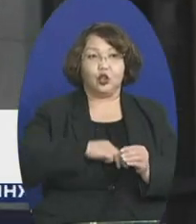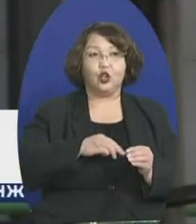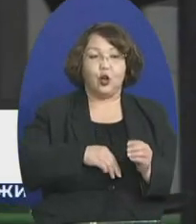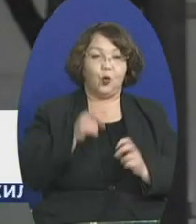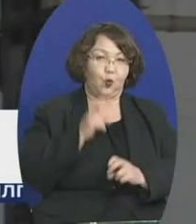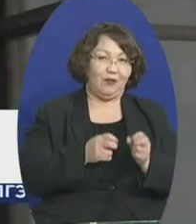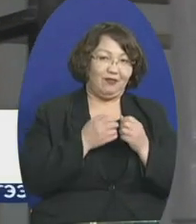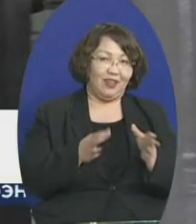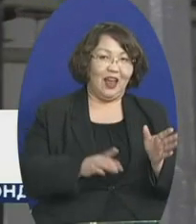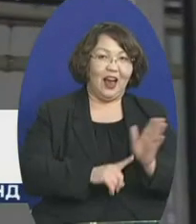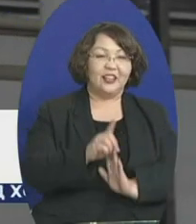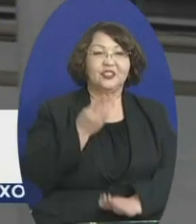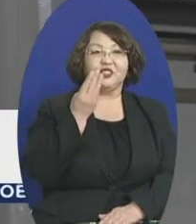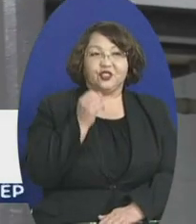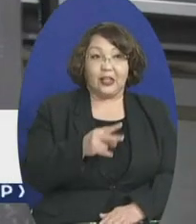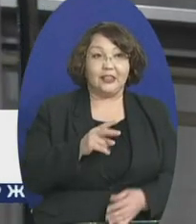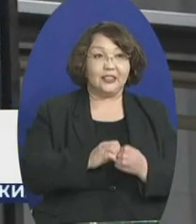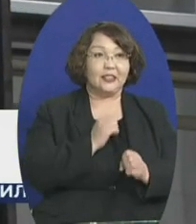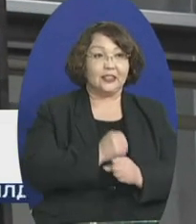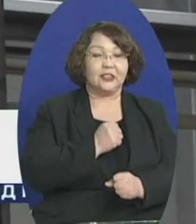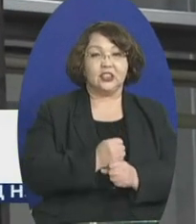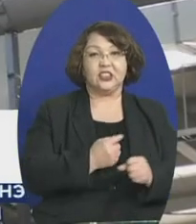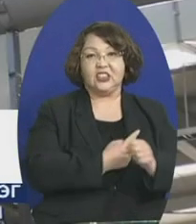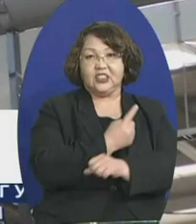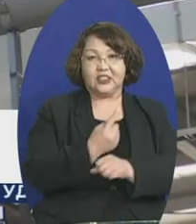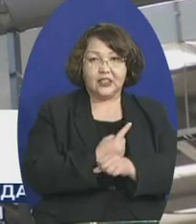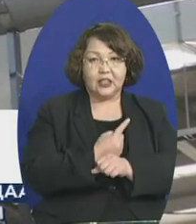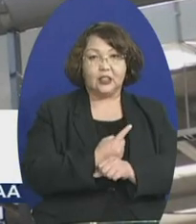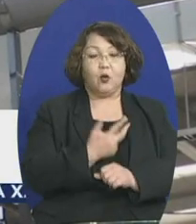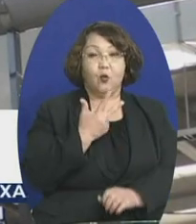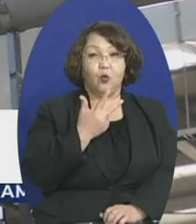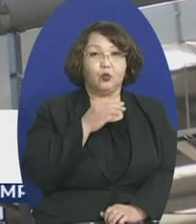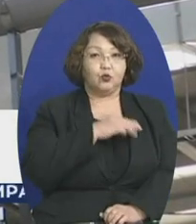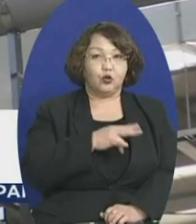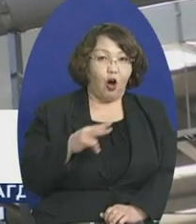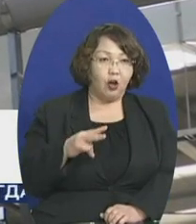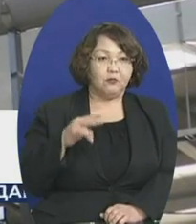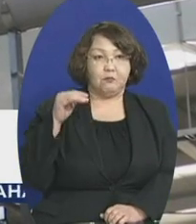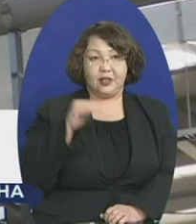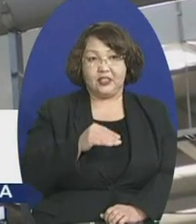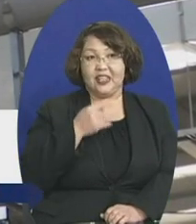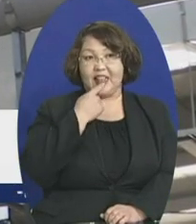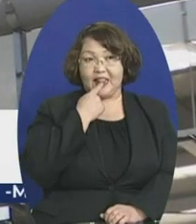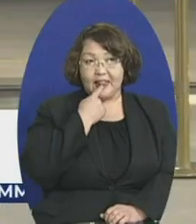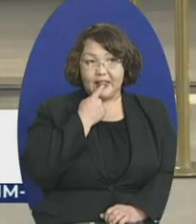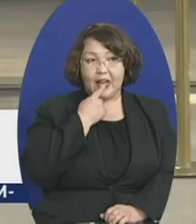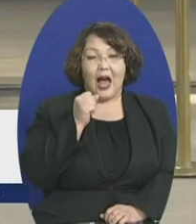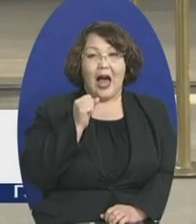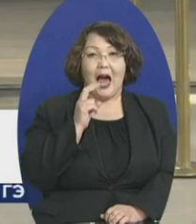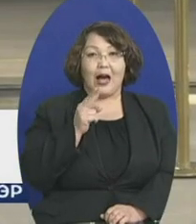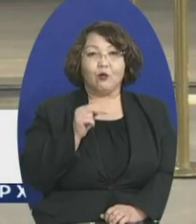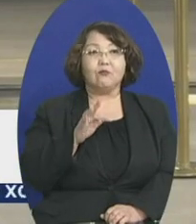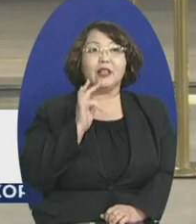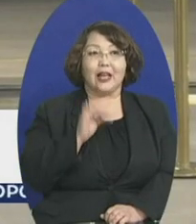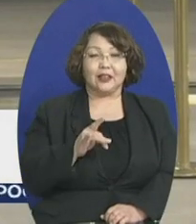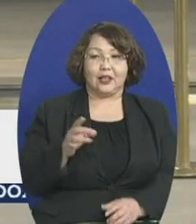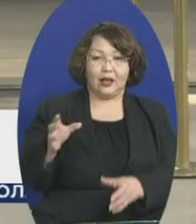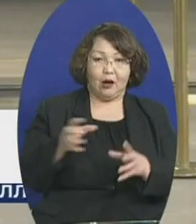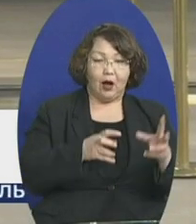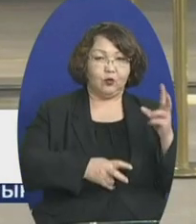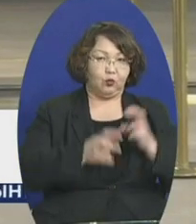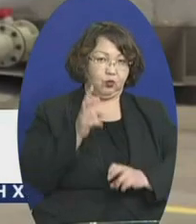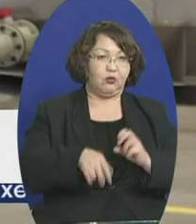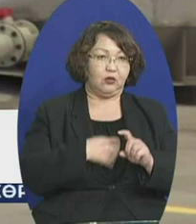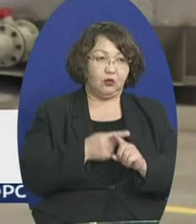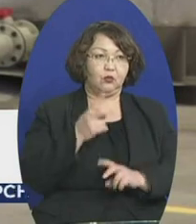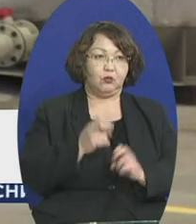харагдаж байгаа анхан шатны шат тамжилгаар л гэхэд цагтаа 3 тонн автомашины батарей болон аккумуляторыг боловсруулах хүчин чадалтай юм байна.